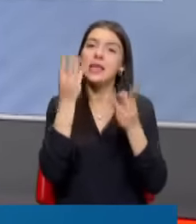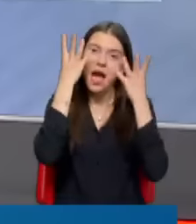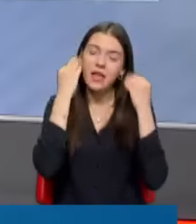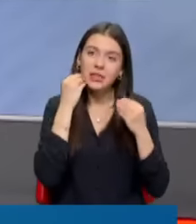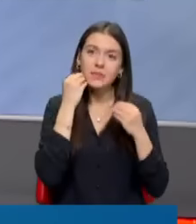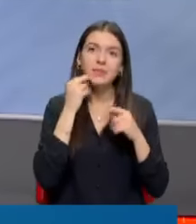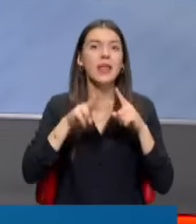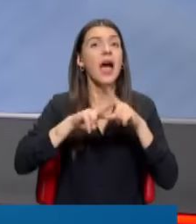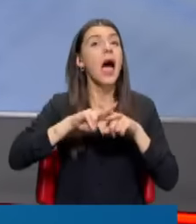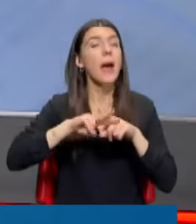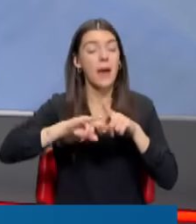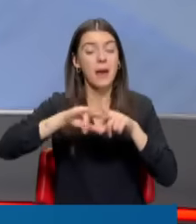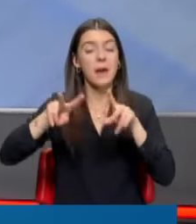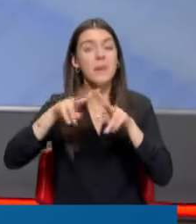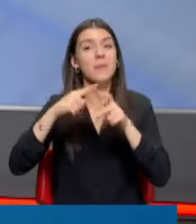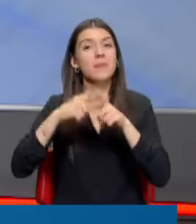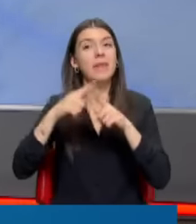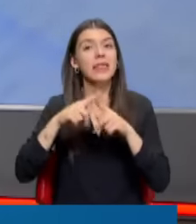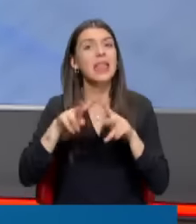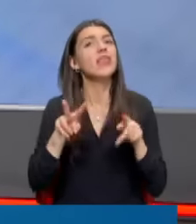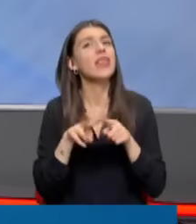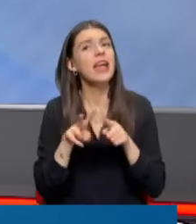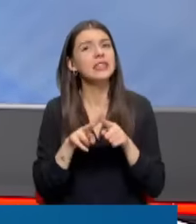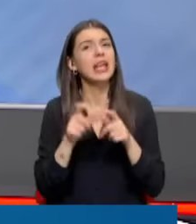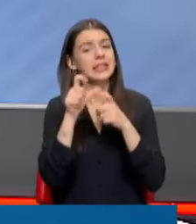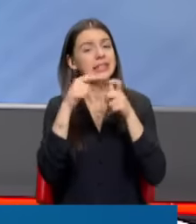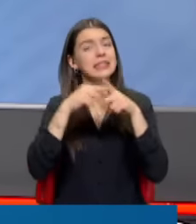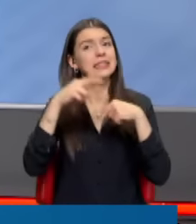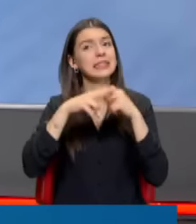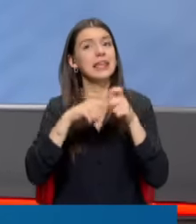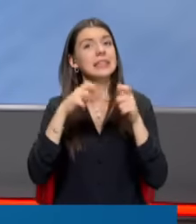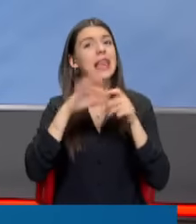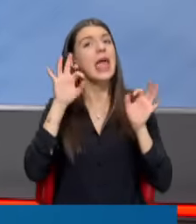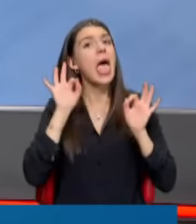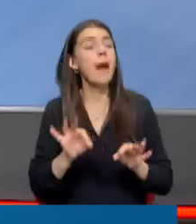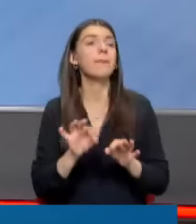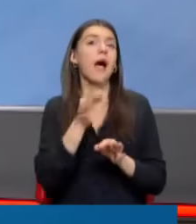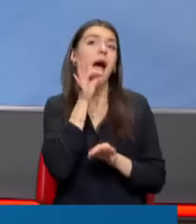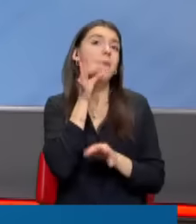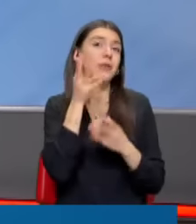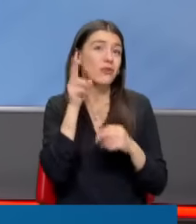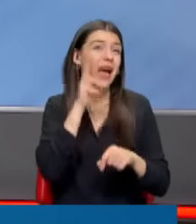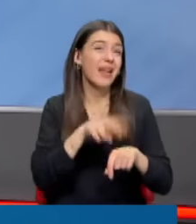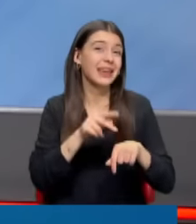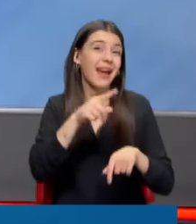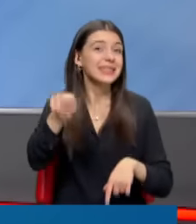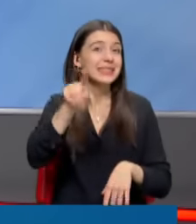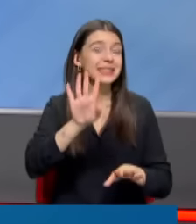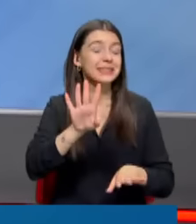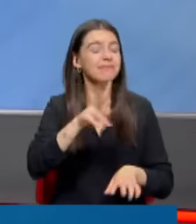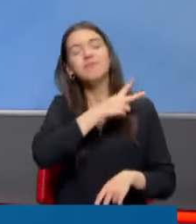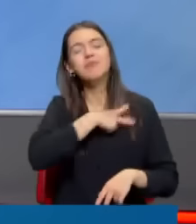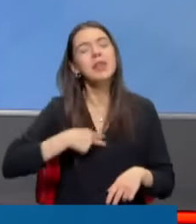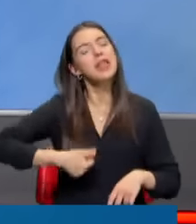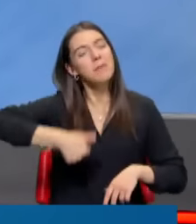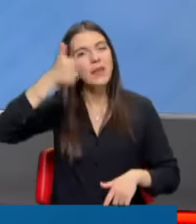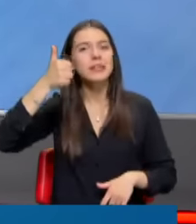anladığımız Ahmet Necdet Sezer'in sıraya girmesi de her seferinde haber olurdu hatırlarsanız. Belediye başkanları